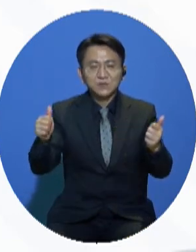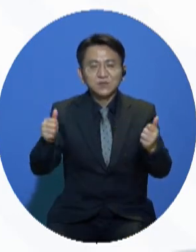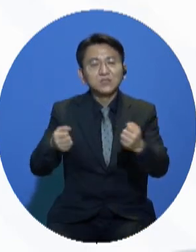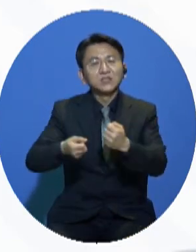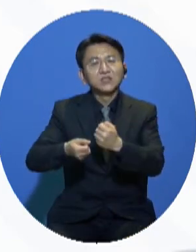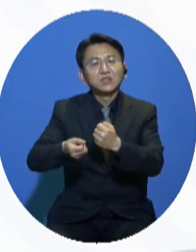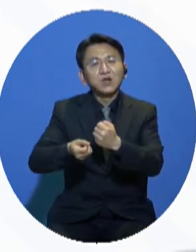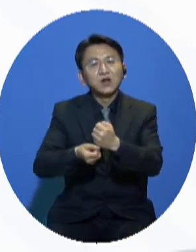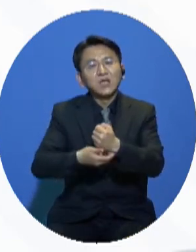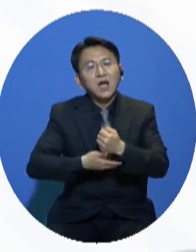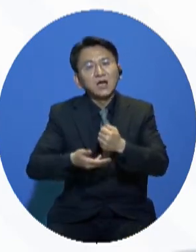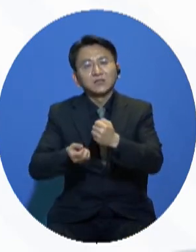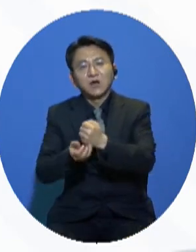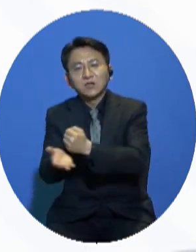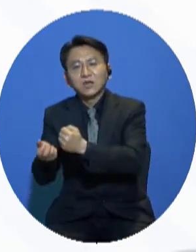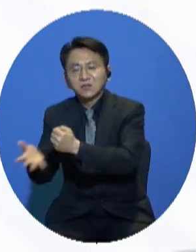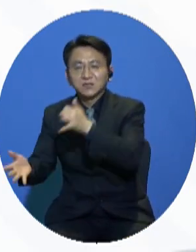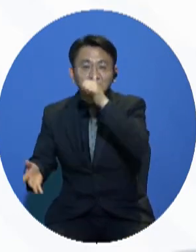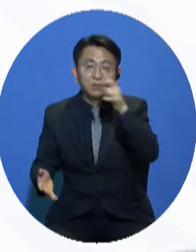받았는데요.